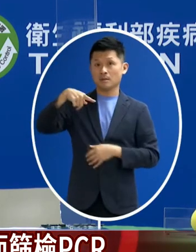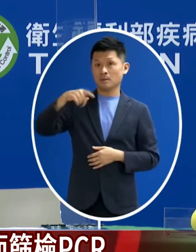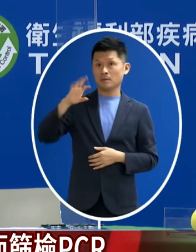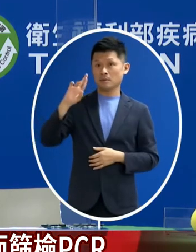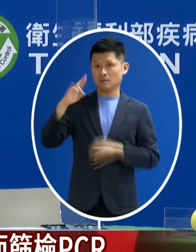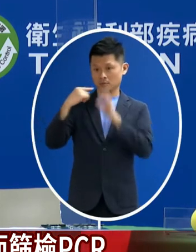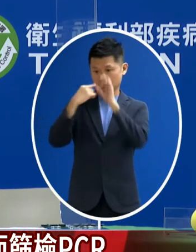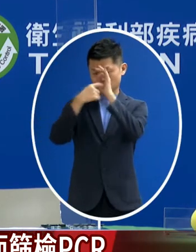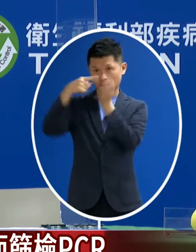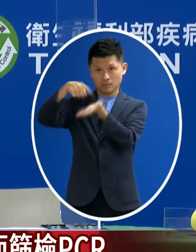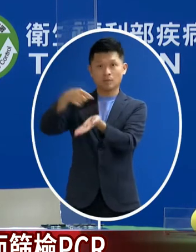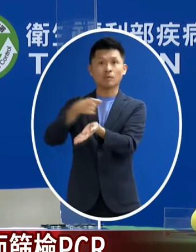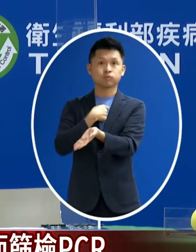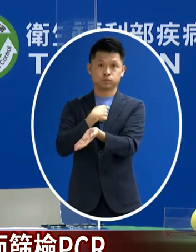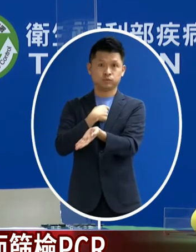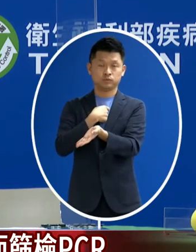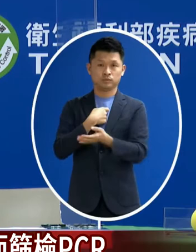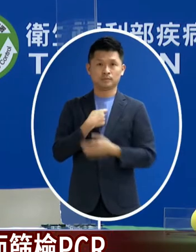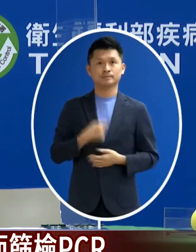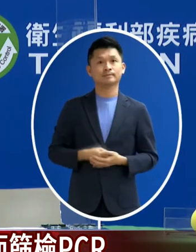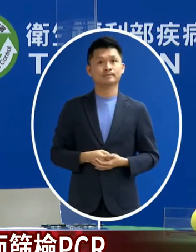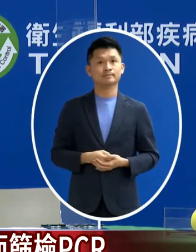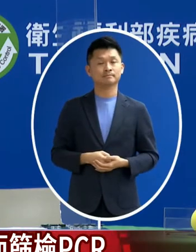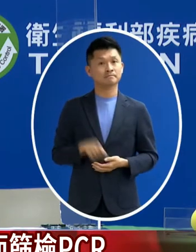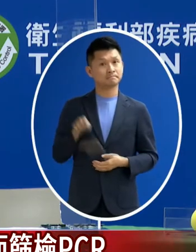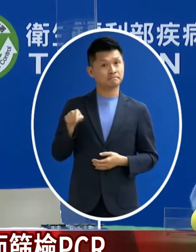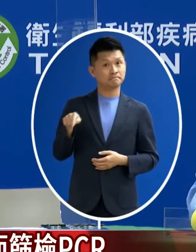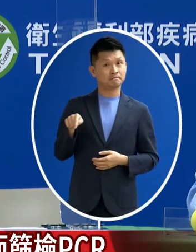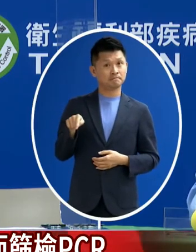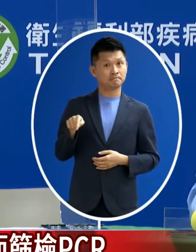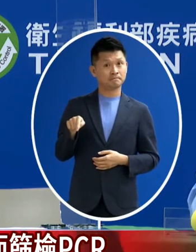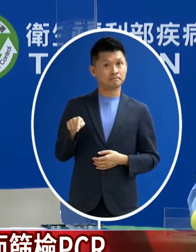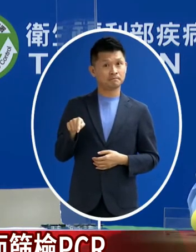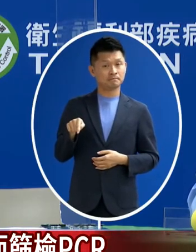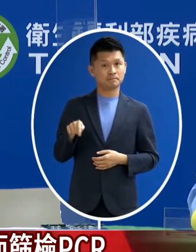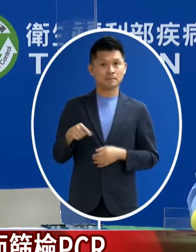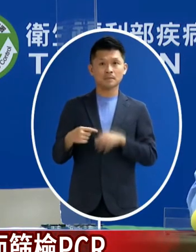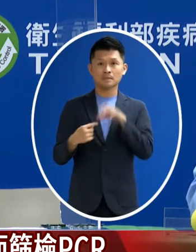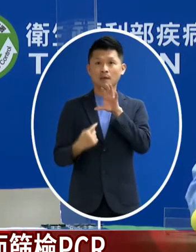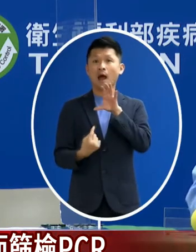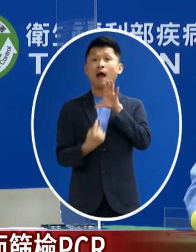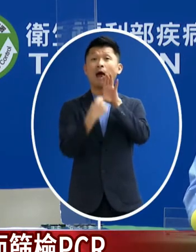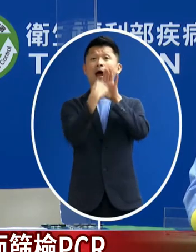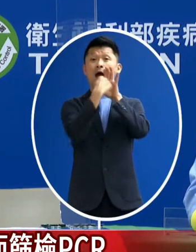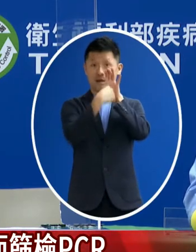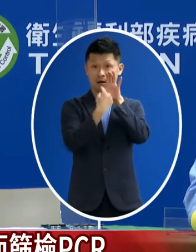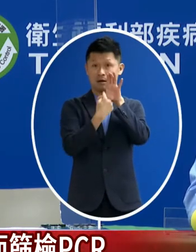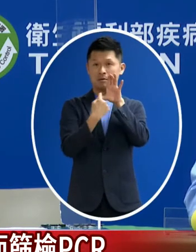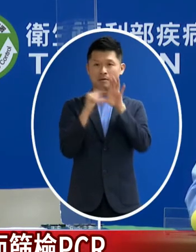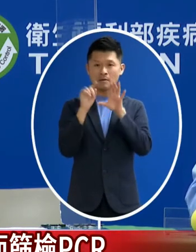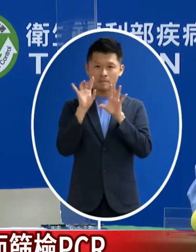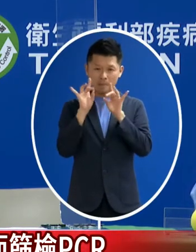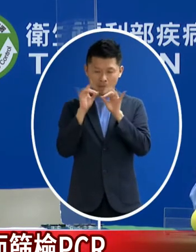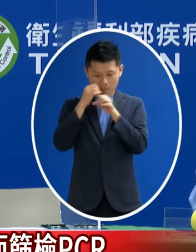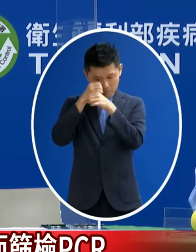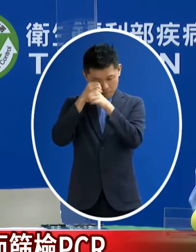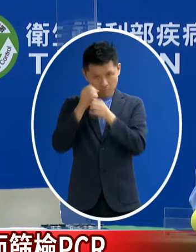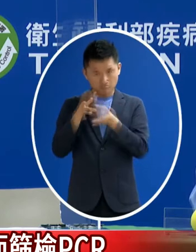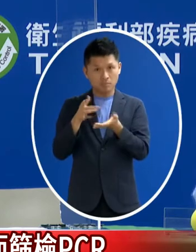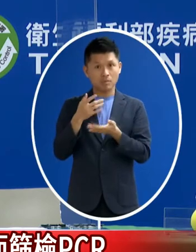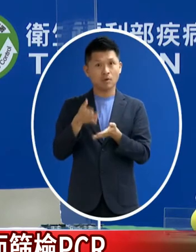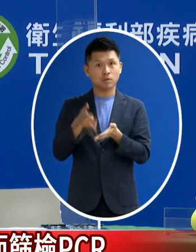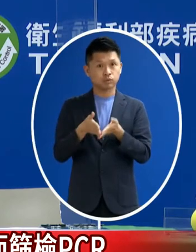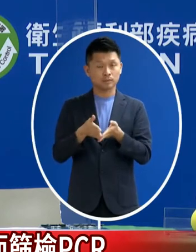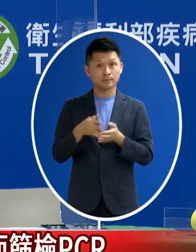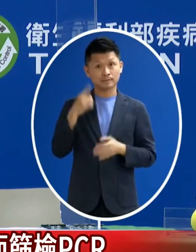的采检一次，那这可能要采用深喉唾液的情形。那检疫是